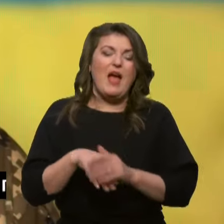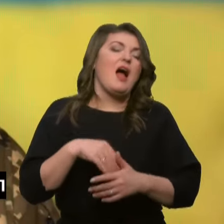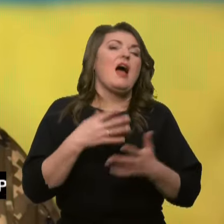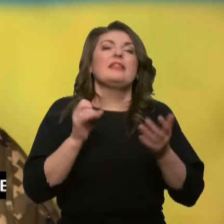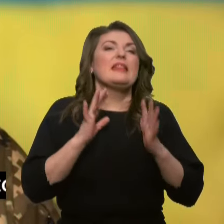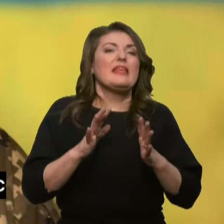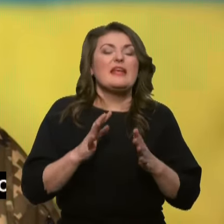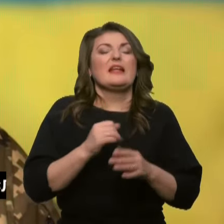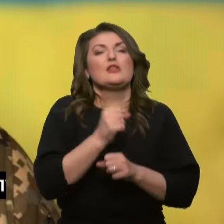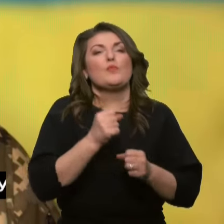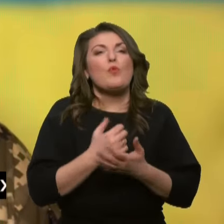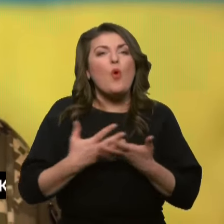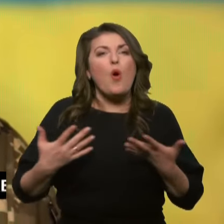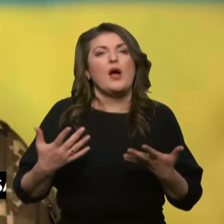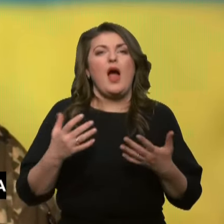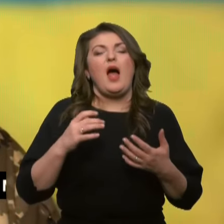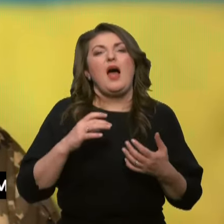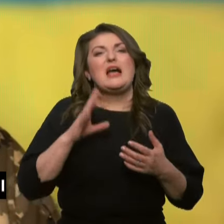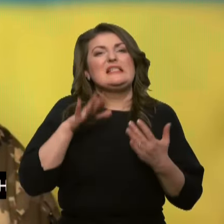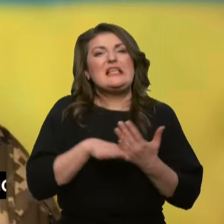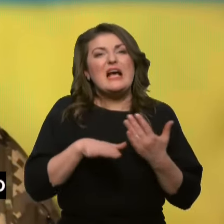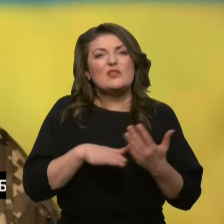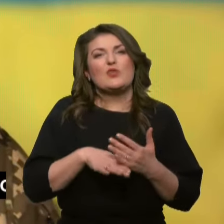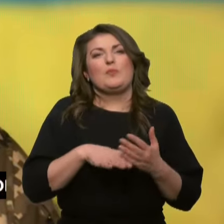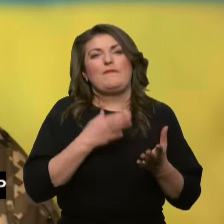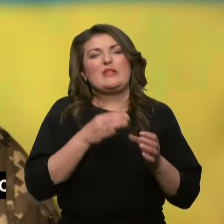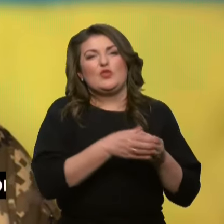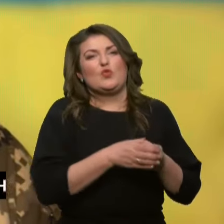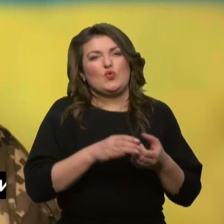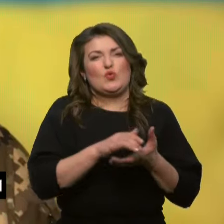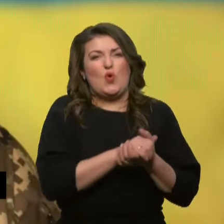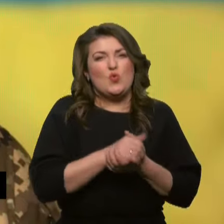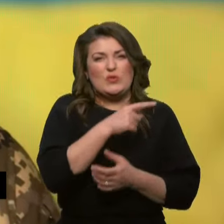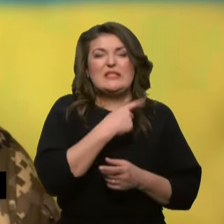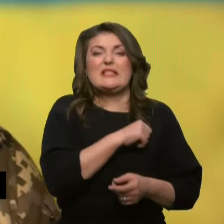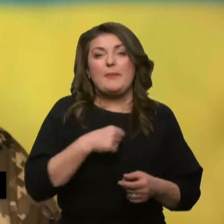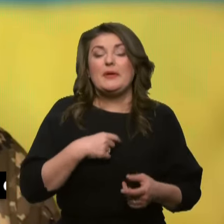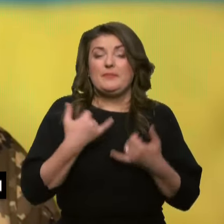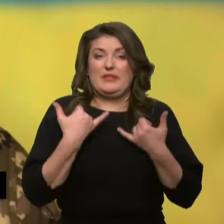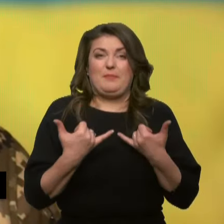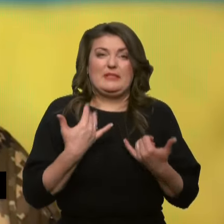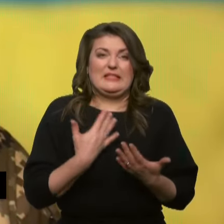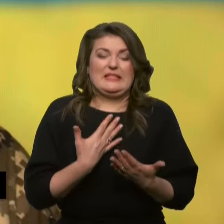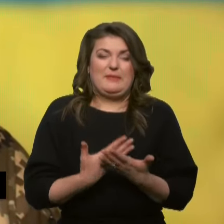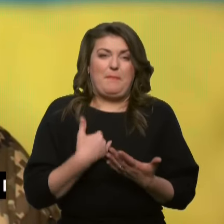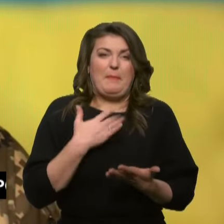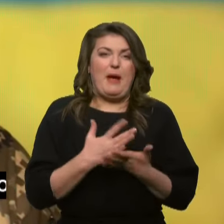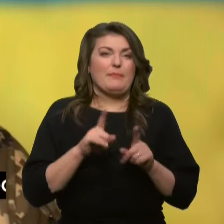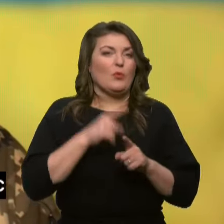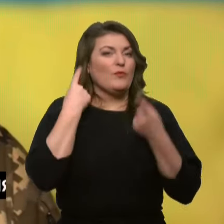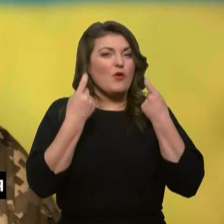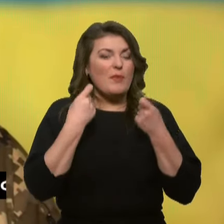тієї зброї, чи, скажімо, засобів від союзників, а й самі. Наприклад, зараз ми маємо